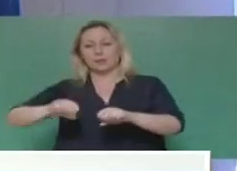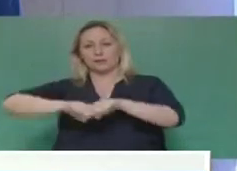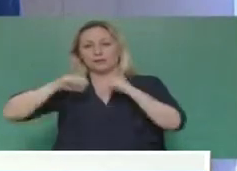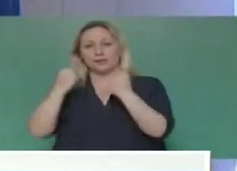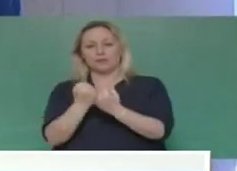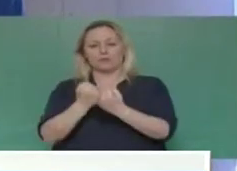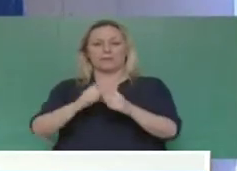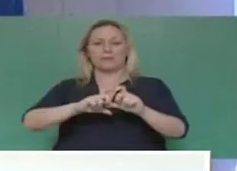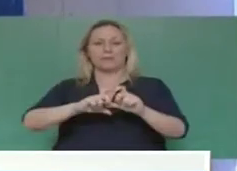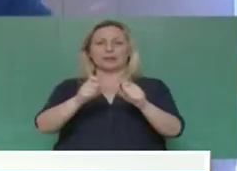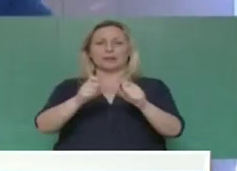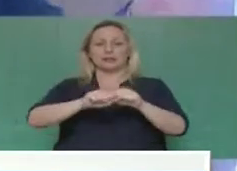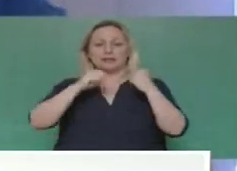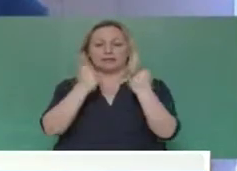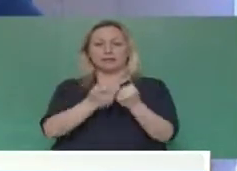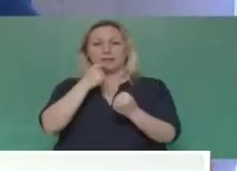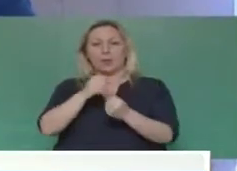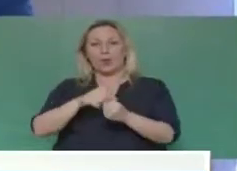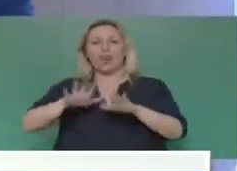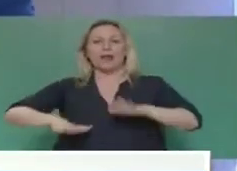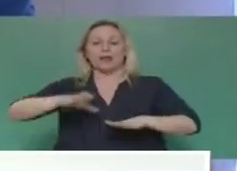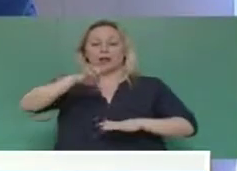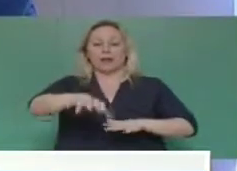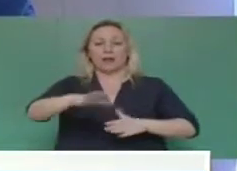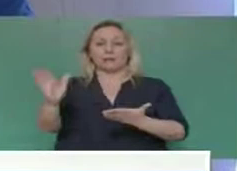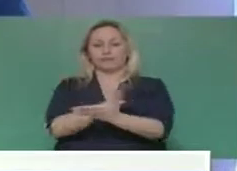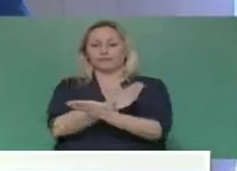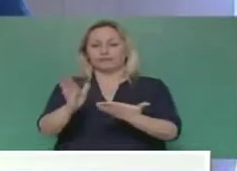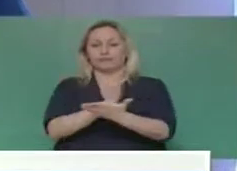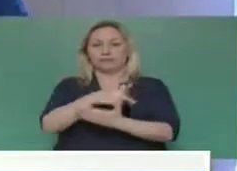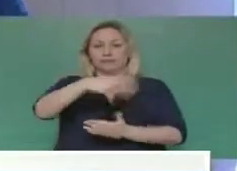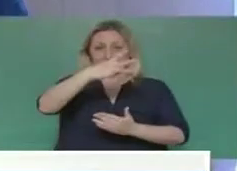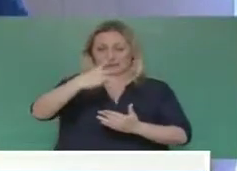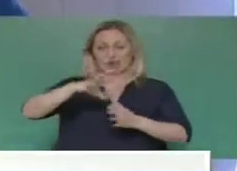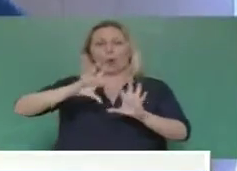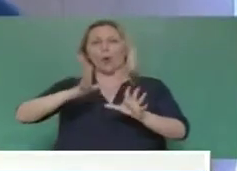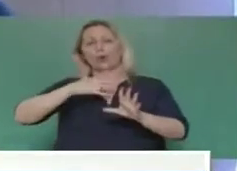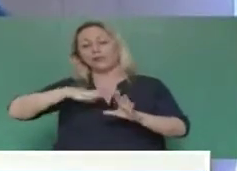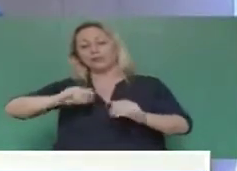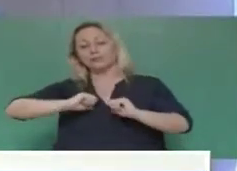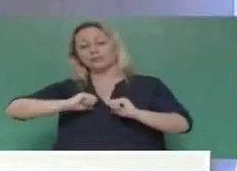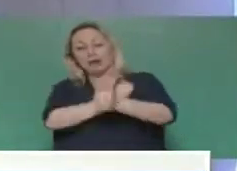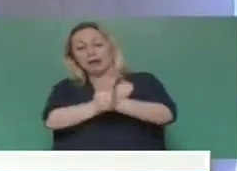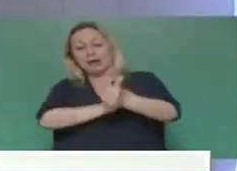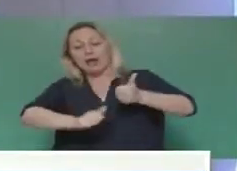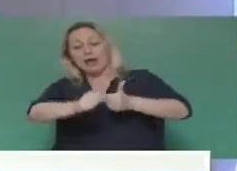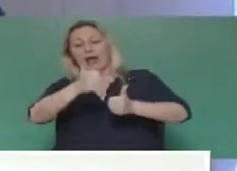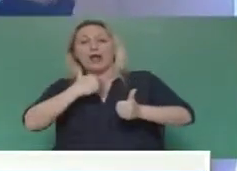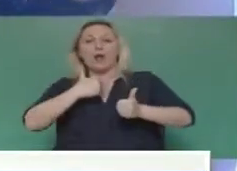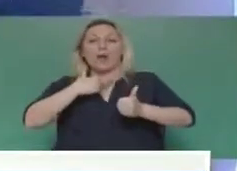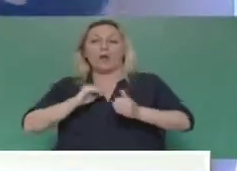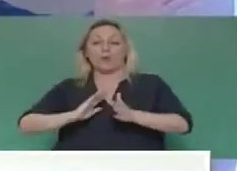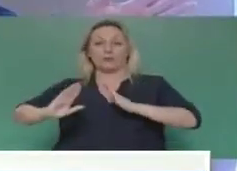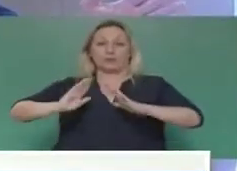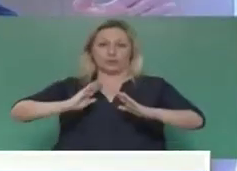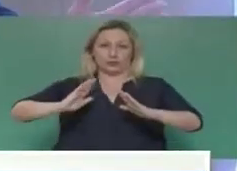για τον καθένα, και εδώ δεν μιλάω μονάχα για ΣΥΡΙΖΑ, να κάνει ότι δήθεν βγαίνει μπροστά για το καλό της τοπικής κοινωνίας,